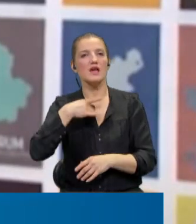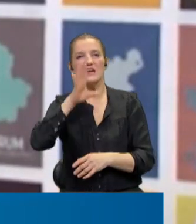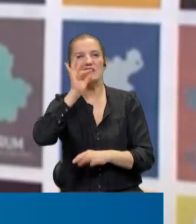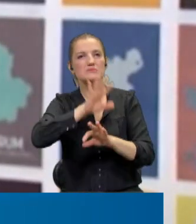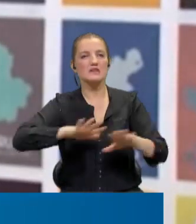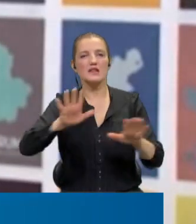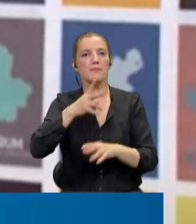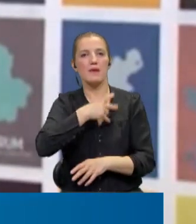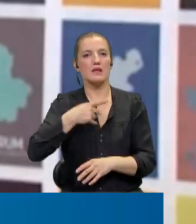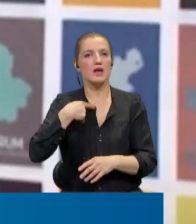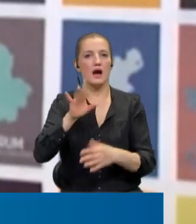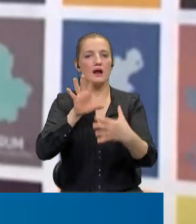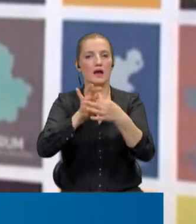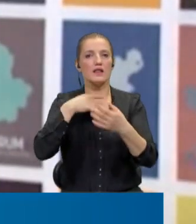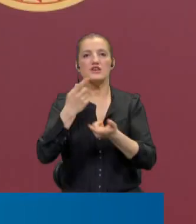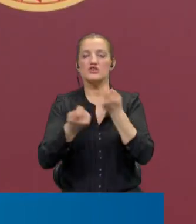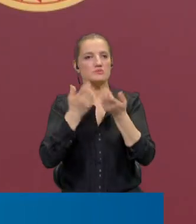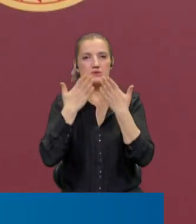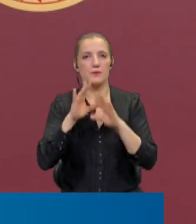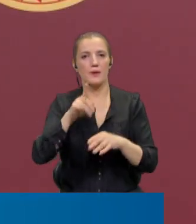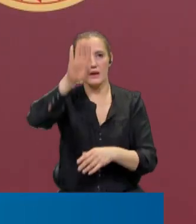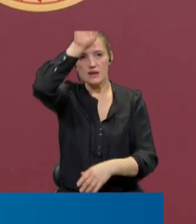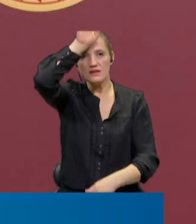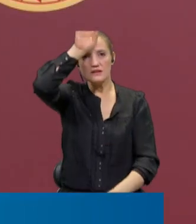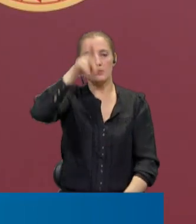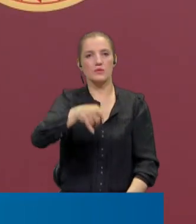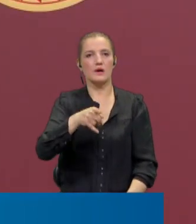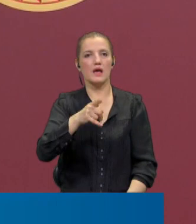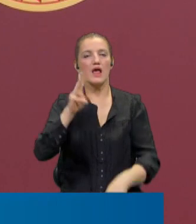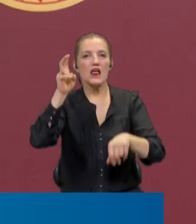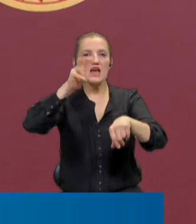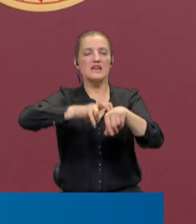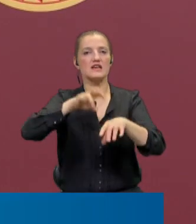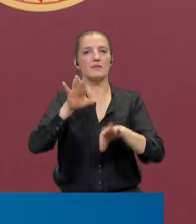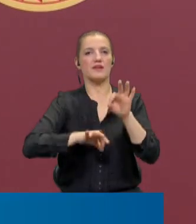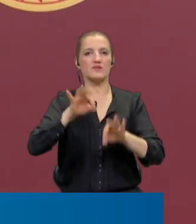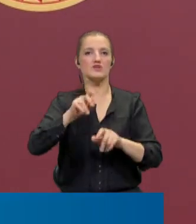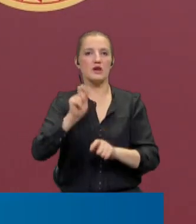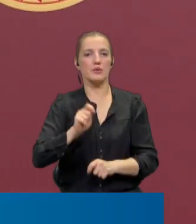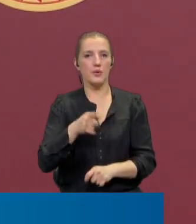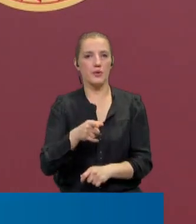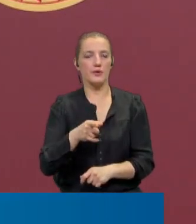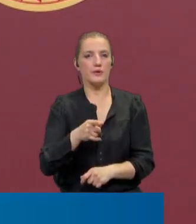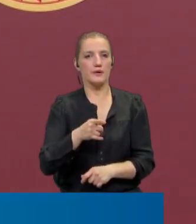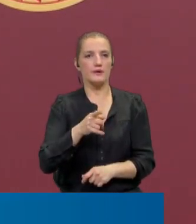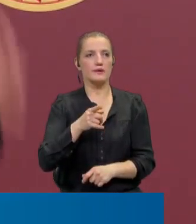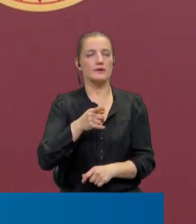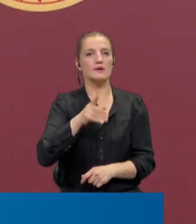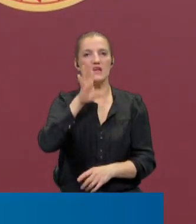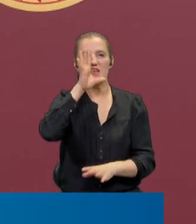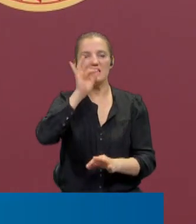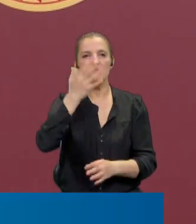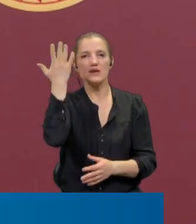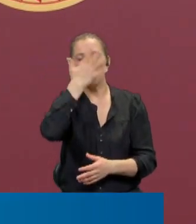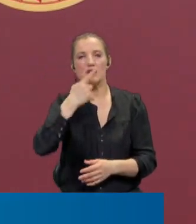belediyesiyle işimizi bizim terörle mücadelede işimiz varis da intikam tek kişi yapıyor elindeki karayı çamuru kimi bulursa